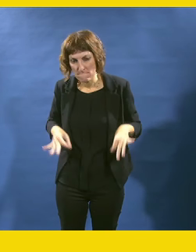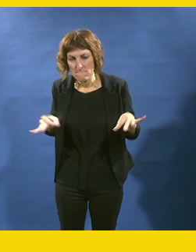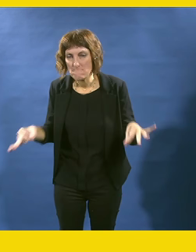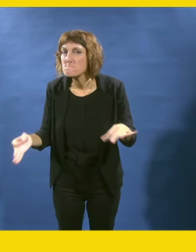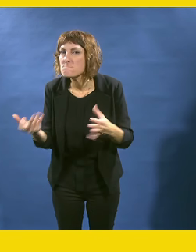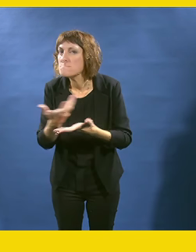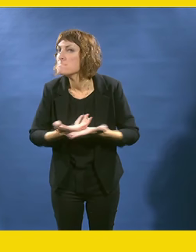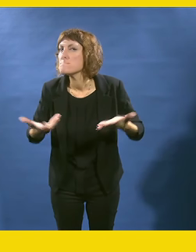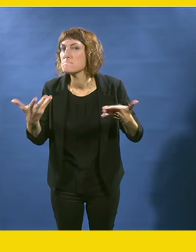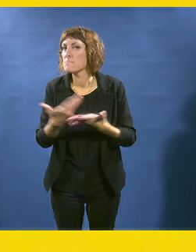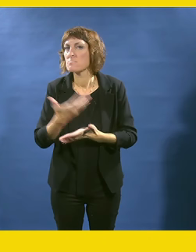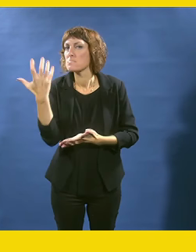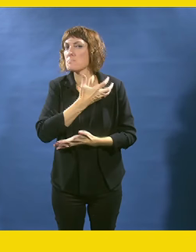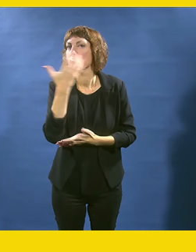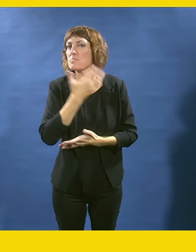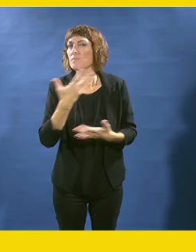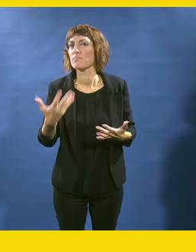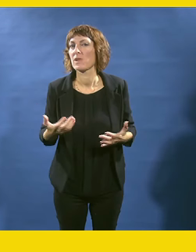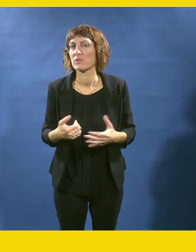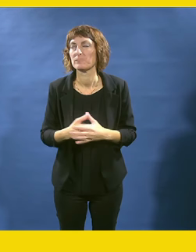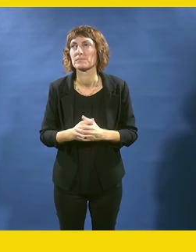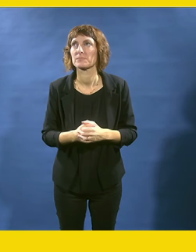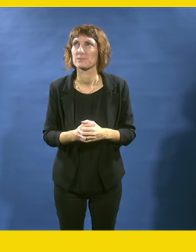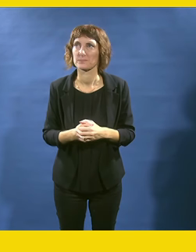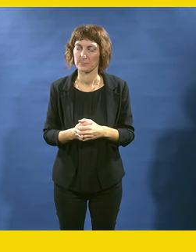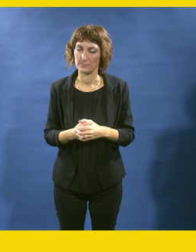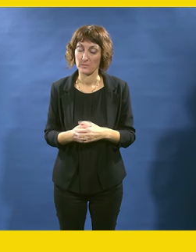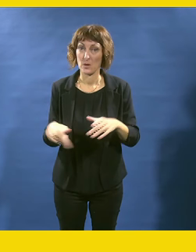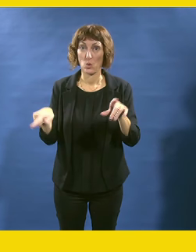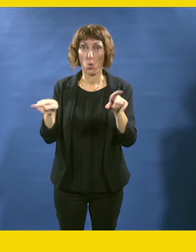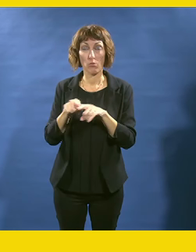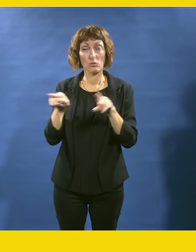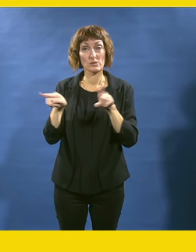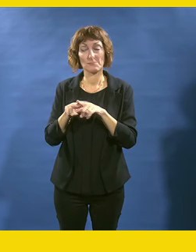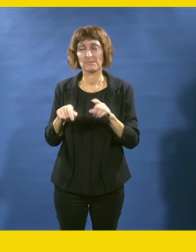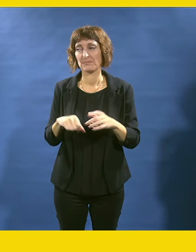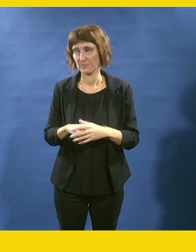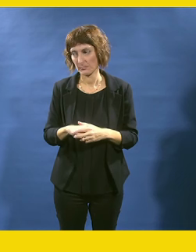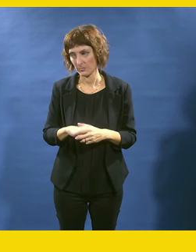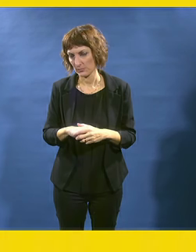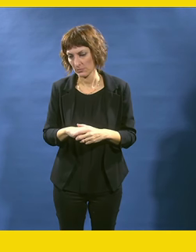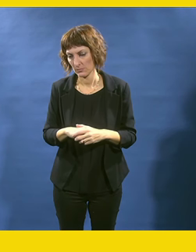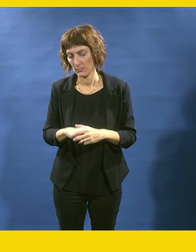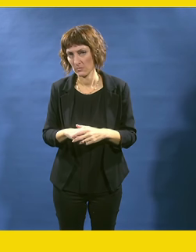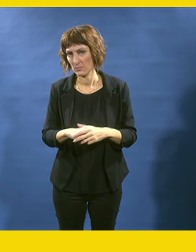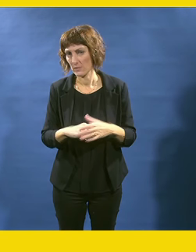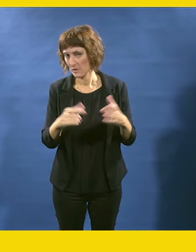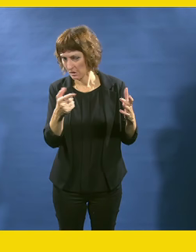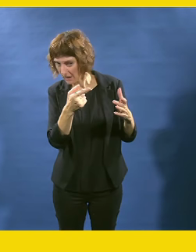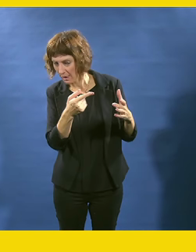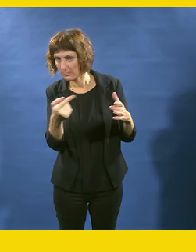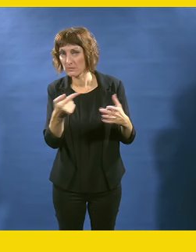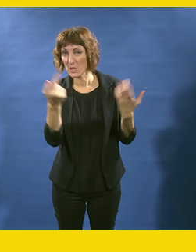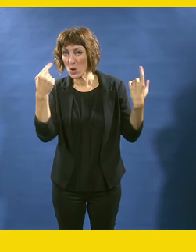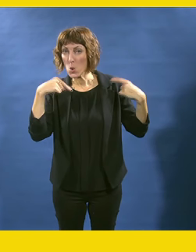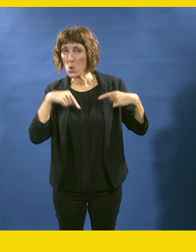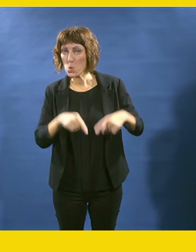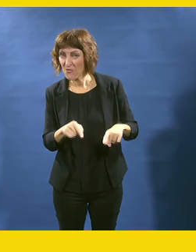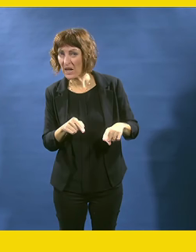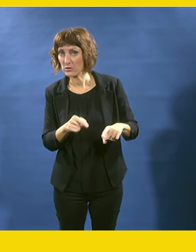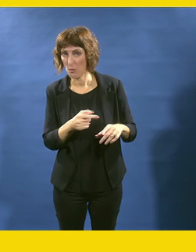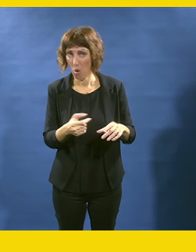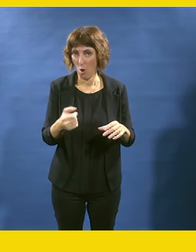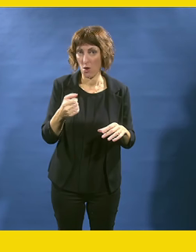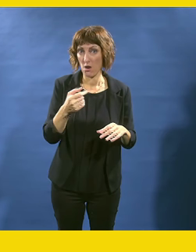Übergangsregierung unter der Aufsicht der UN. Sofortiger Stopp der Massenmorde an Zivilistinnen, insbesondere an